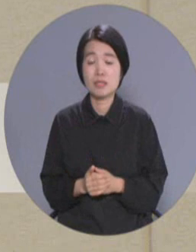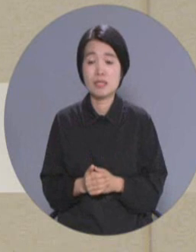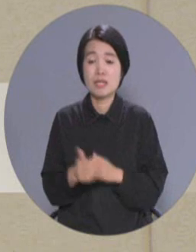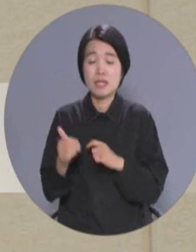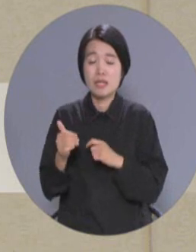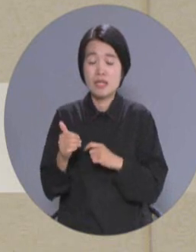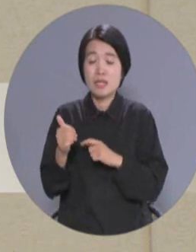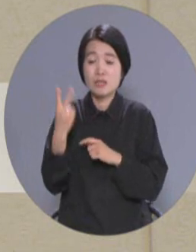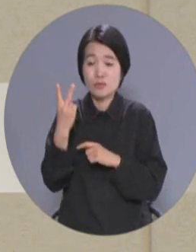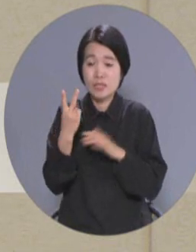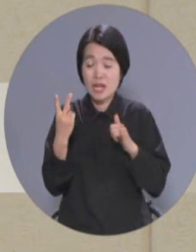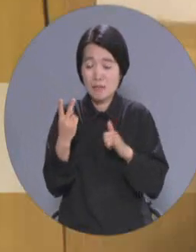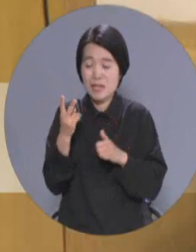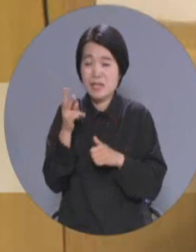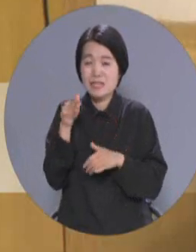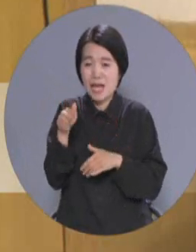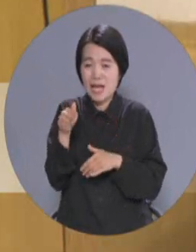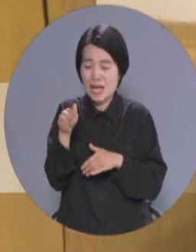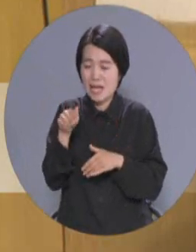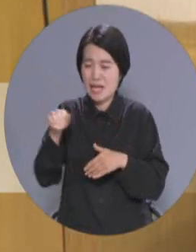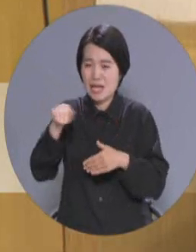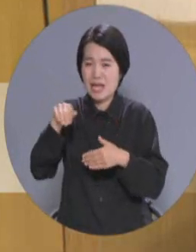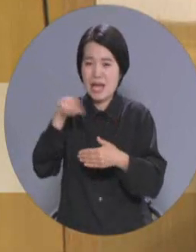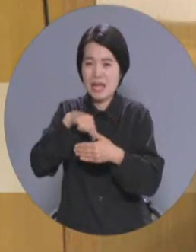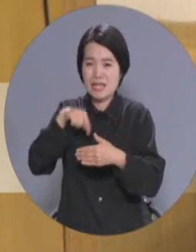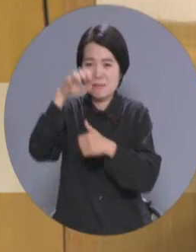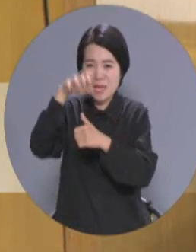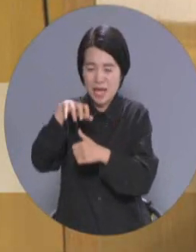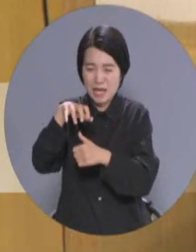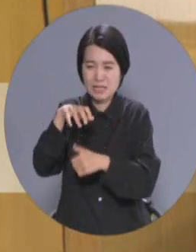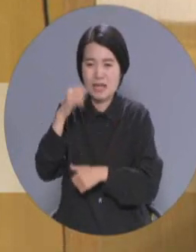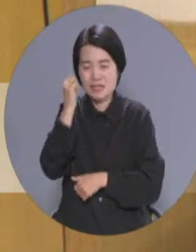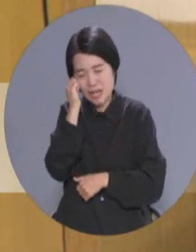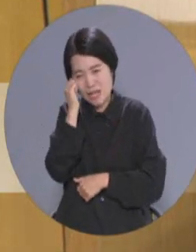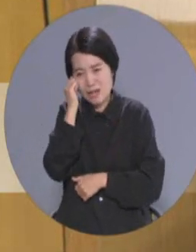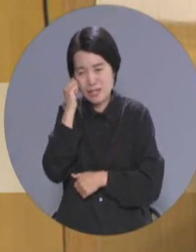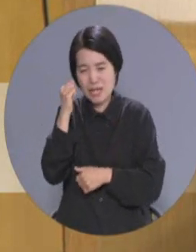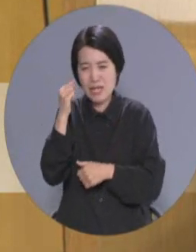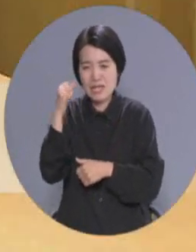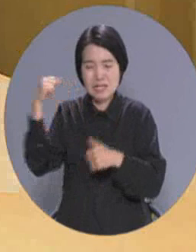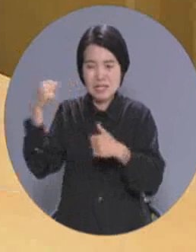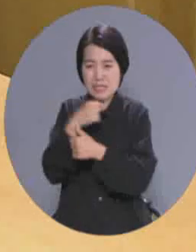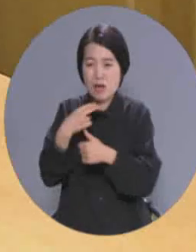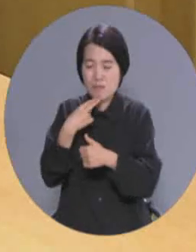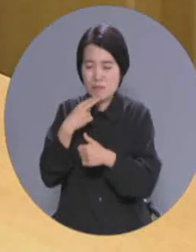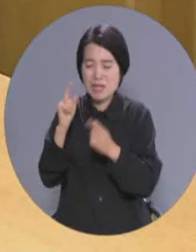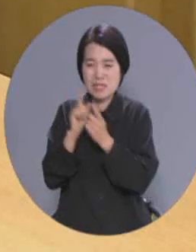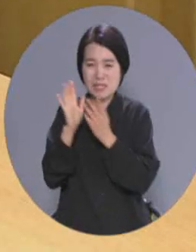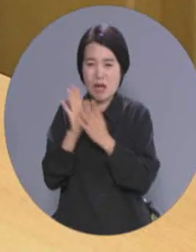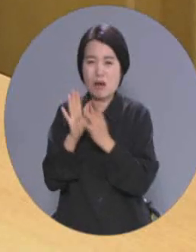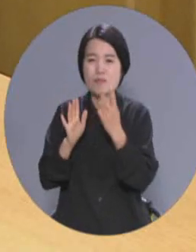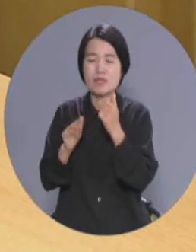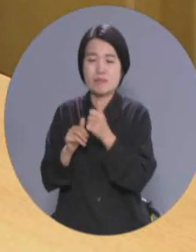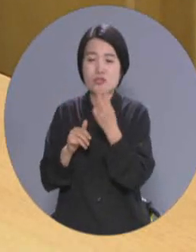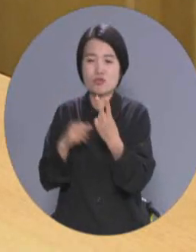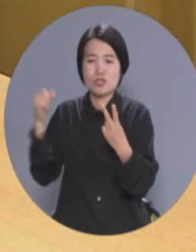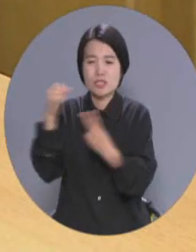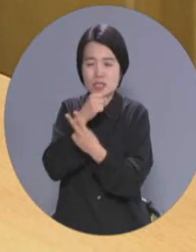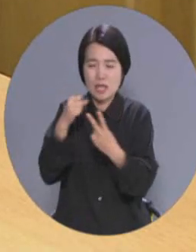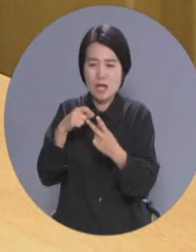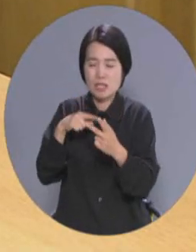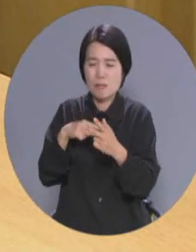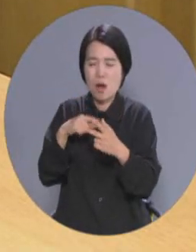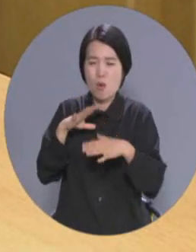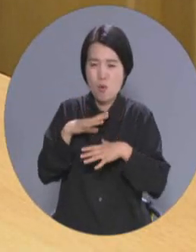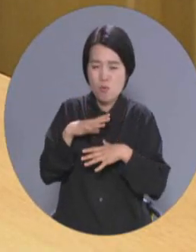피해자들을 차량에 감금한 채 잠을 자거나 지시를 따르지 않으면 직접 폭행하기도 했으며이 과정에서 피해자들은 공포와